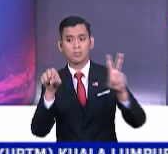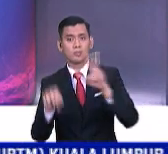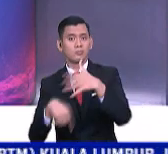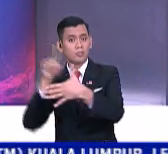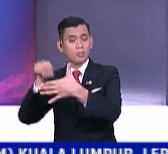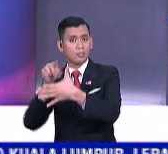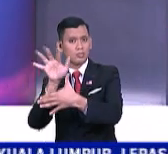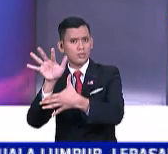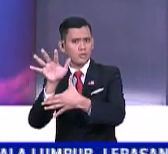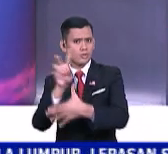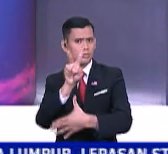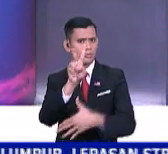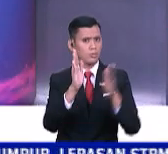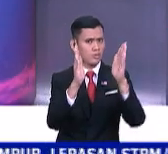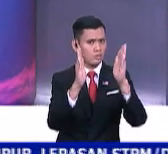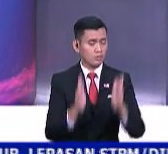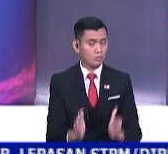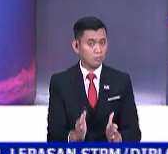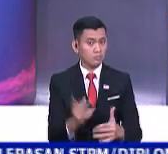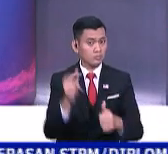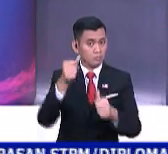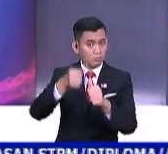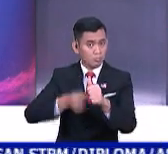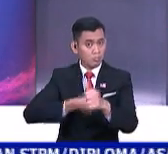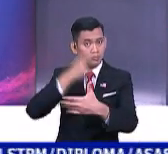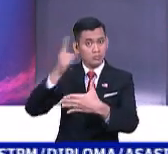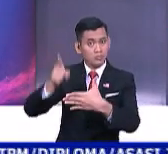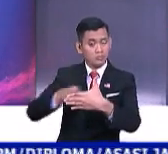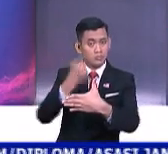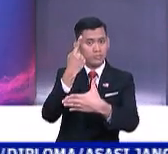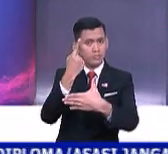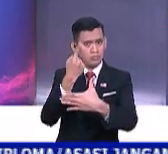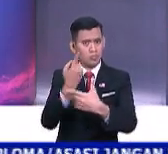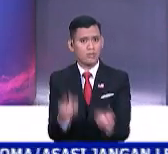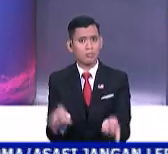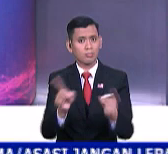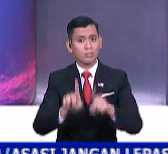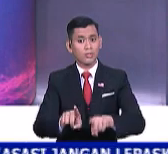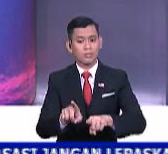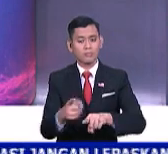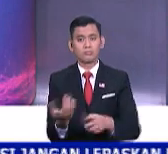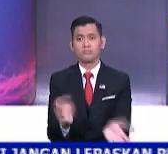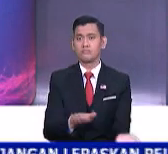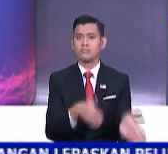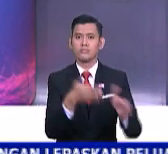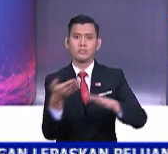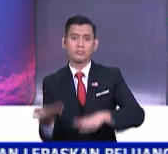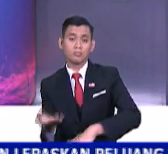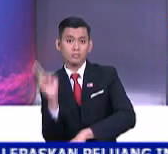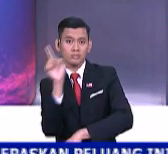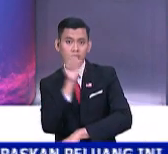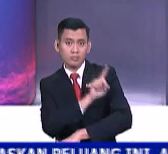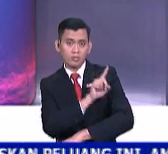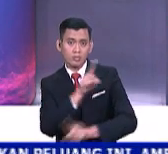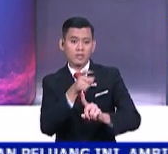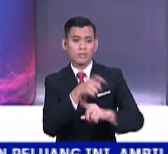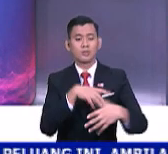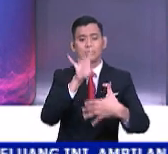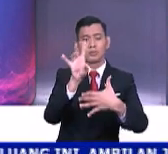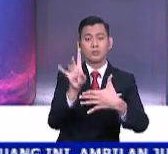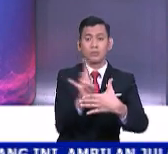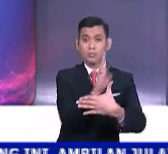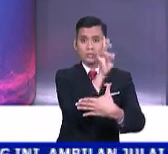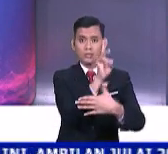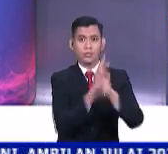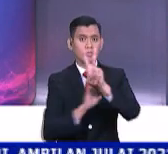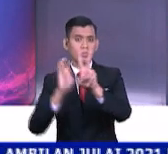2 kes setiap bulan. Walau bagaimanapun, berlaku peningkatan kes kematian mendadak sejak Jun 2021,